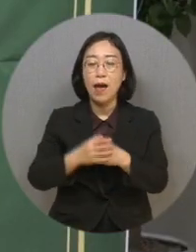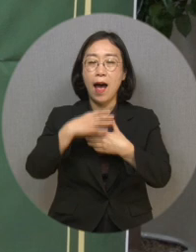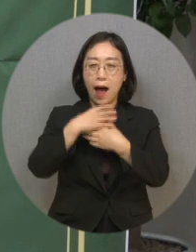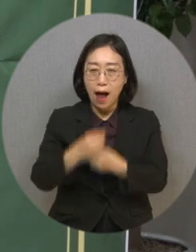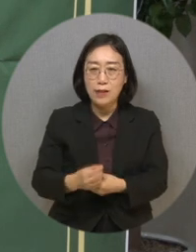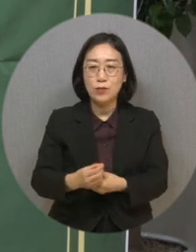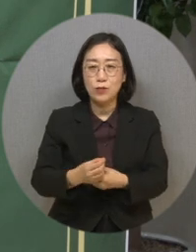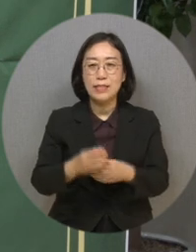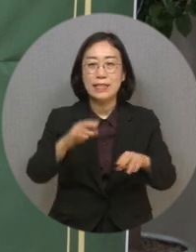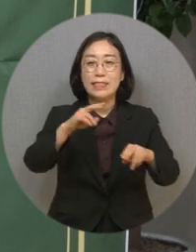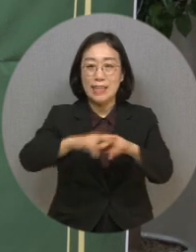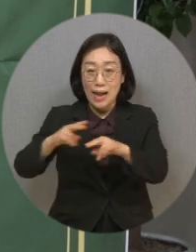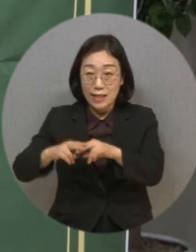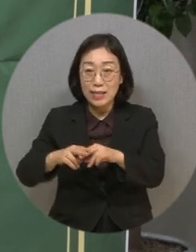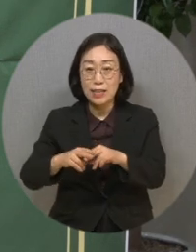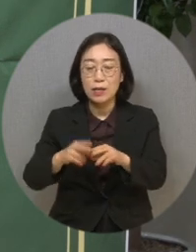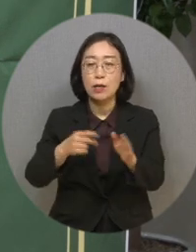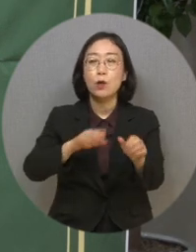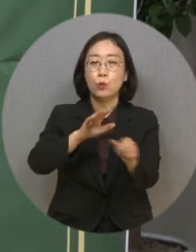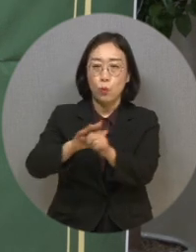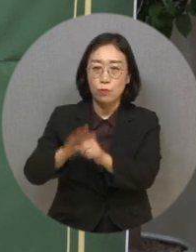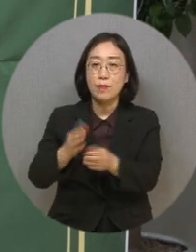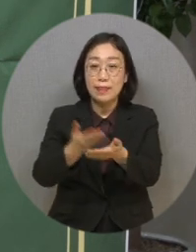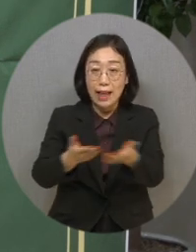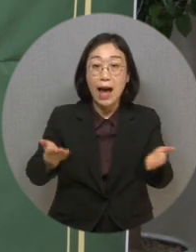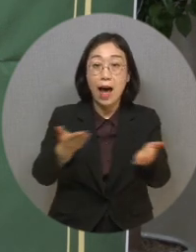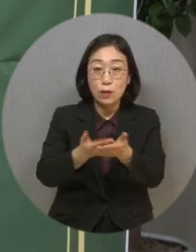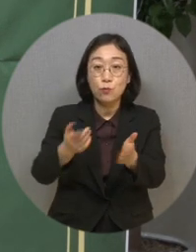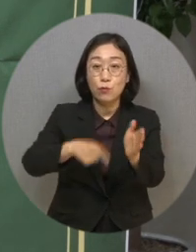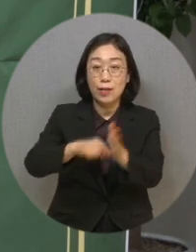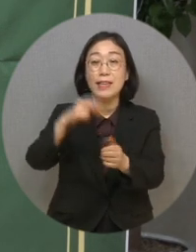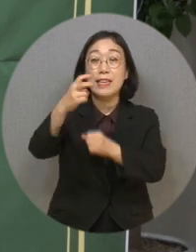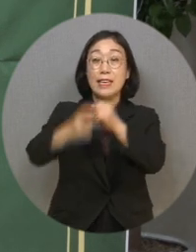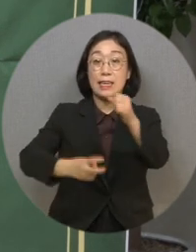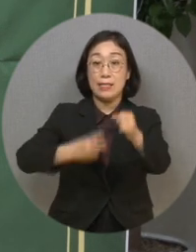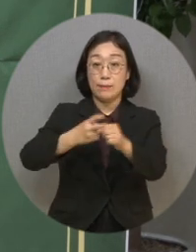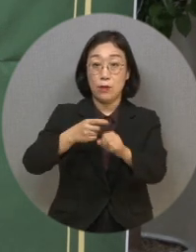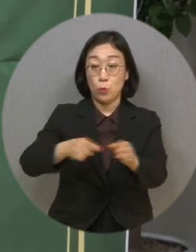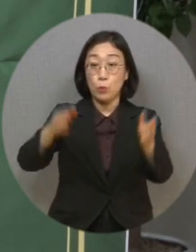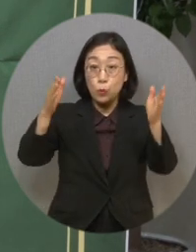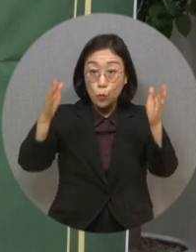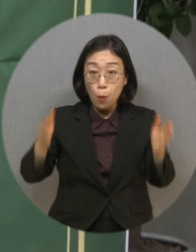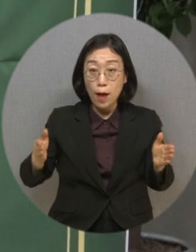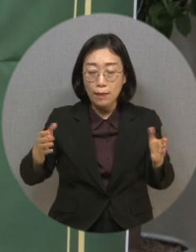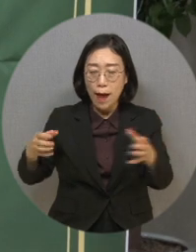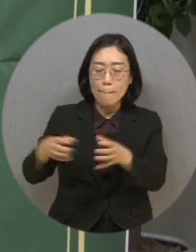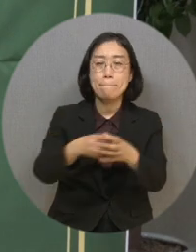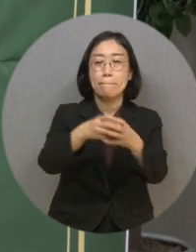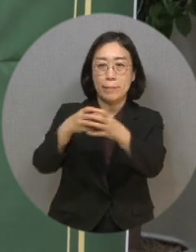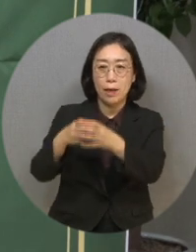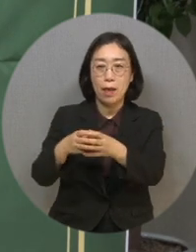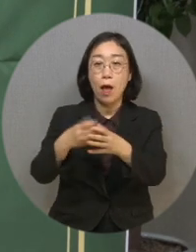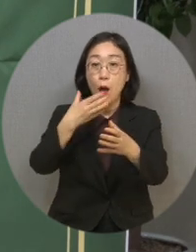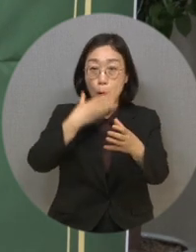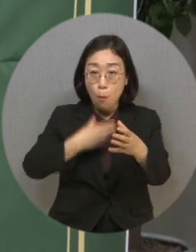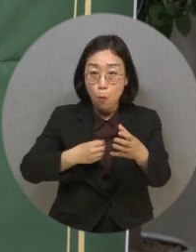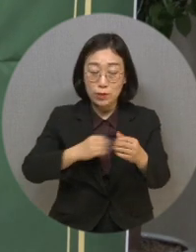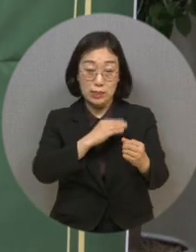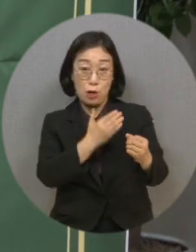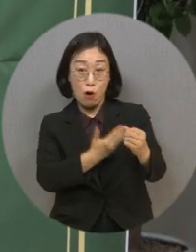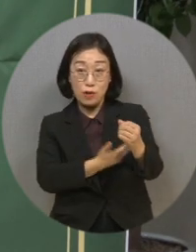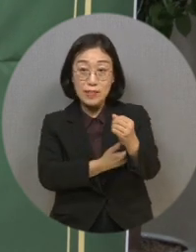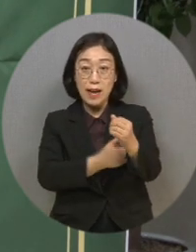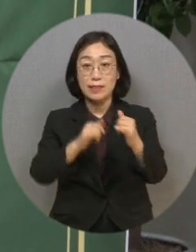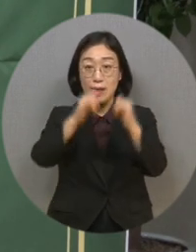국내 정착 지원을 위해 시작한 나눔의 실천 20년의 세월을 함께한 복지 전문 역량이 우리